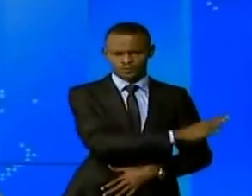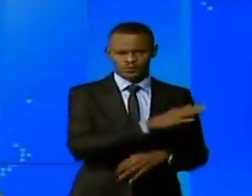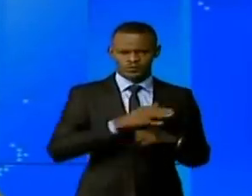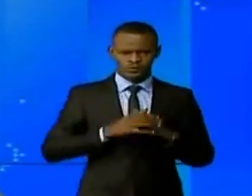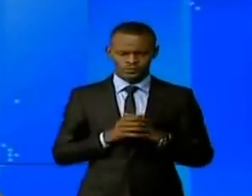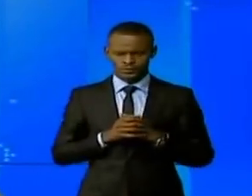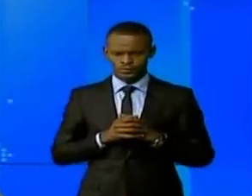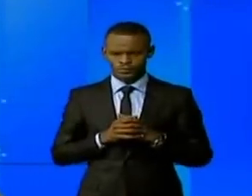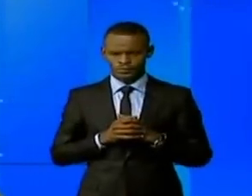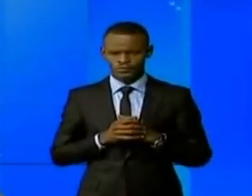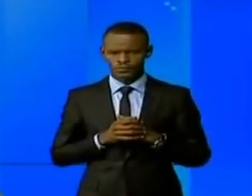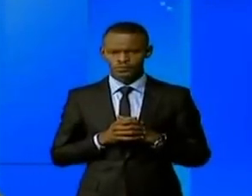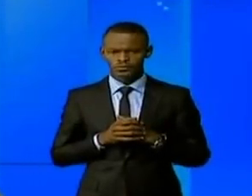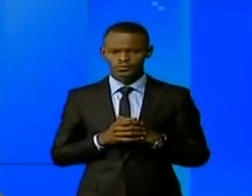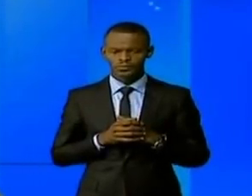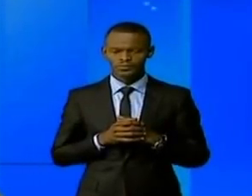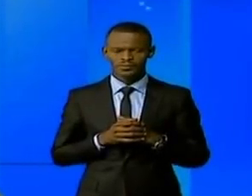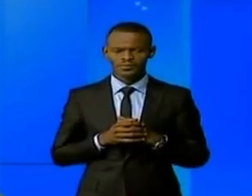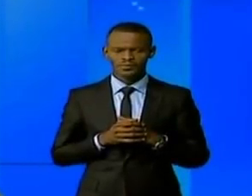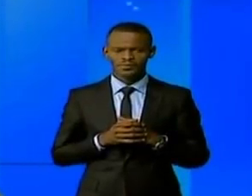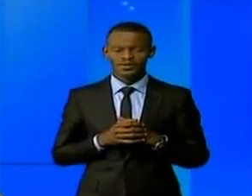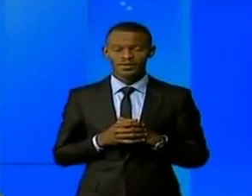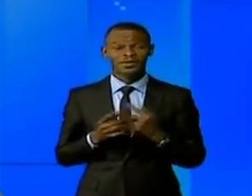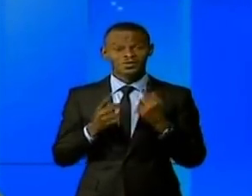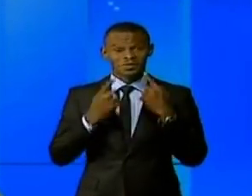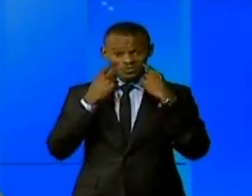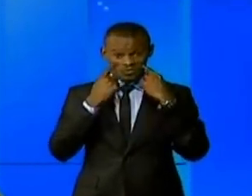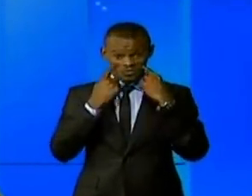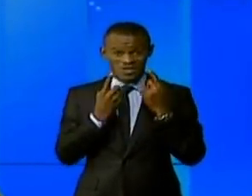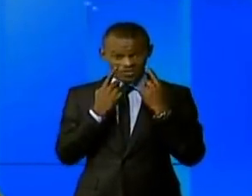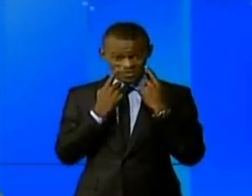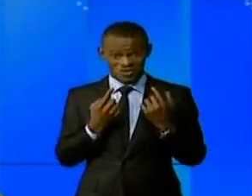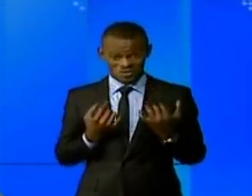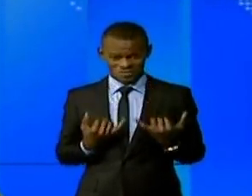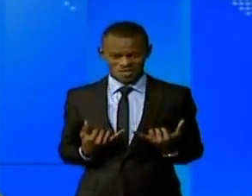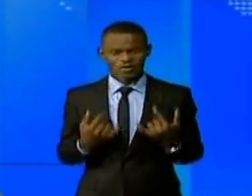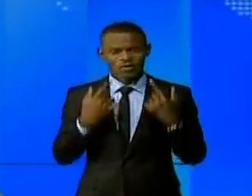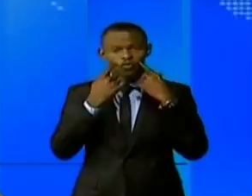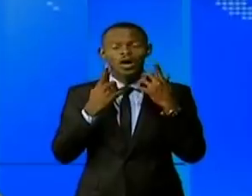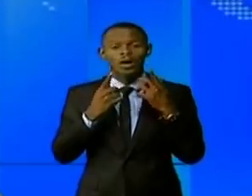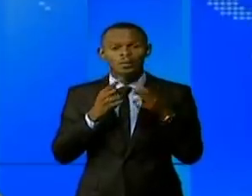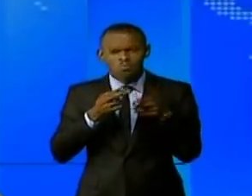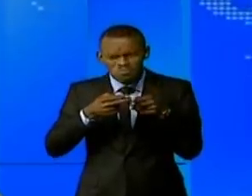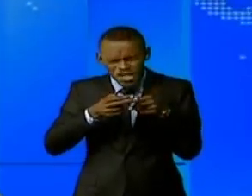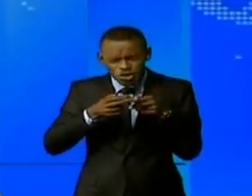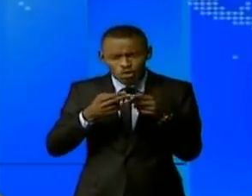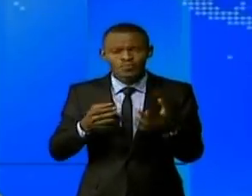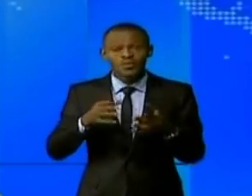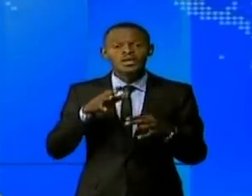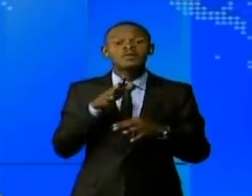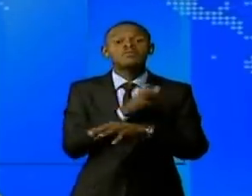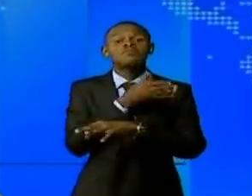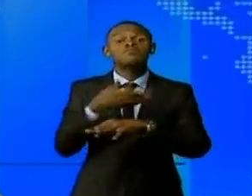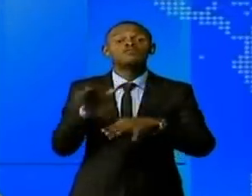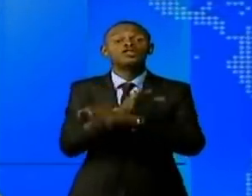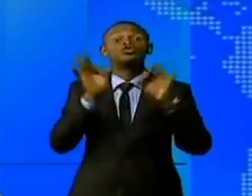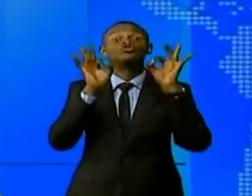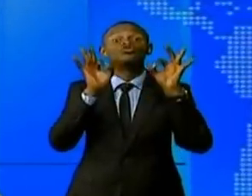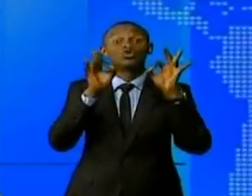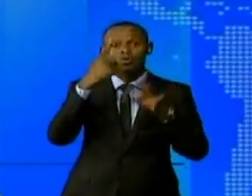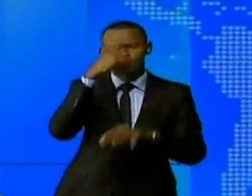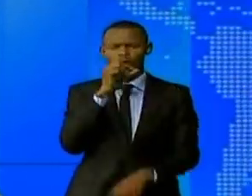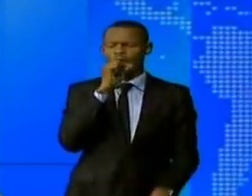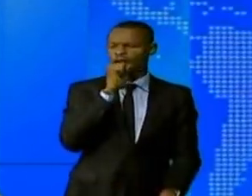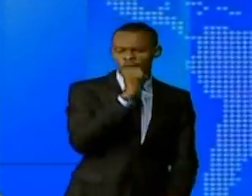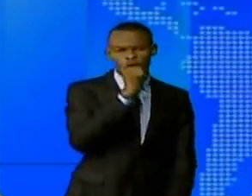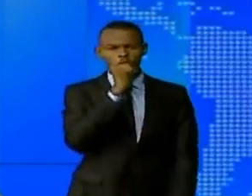Vous allez le suivre désormais sur nos antennes de la RTNT. Lokwa Kanza, artiste musicien congolais de renommée